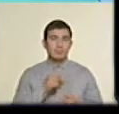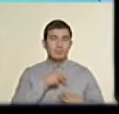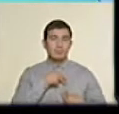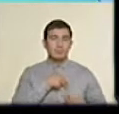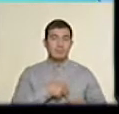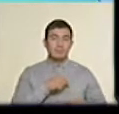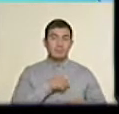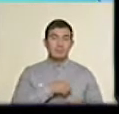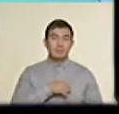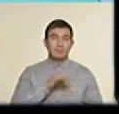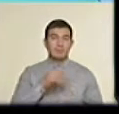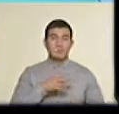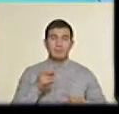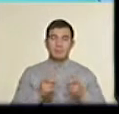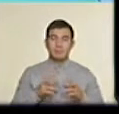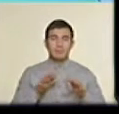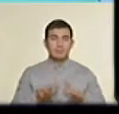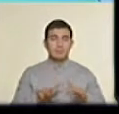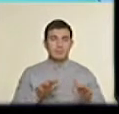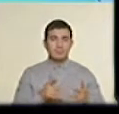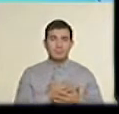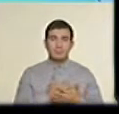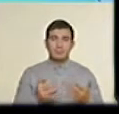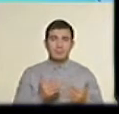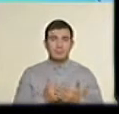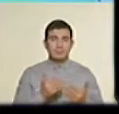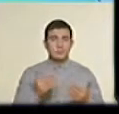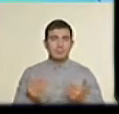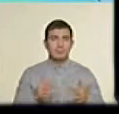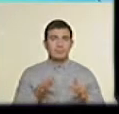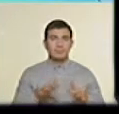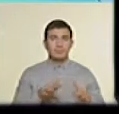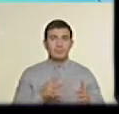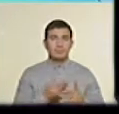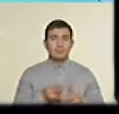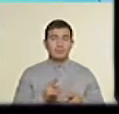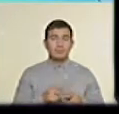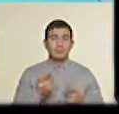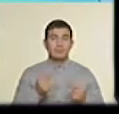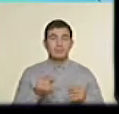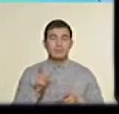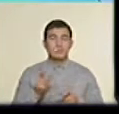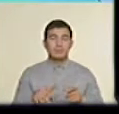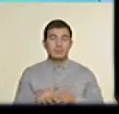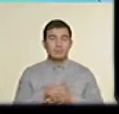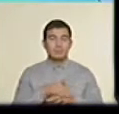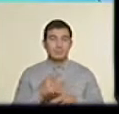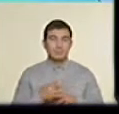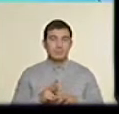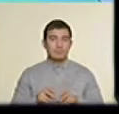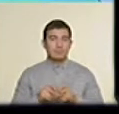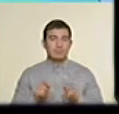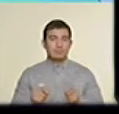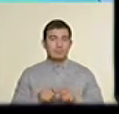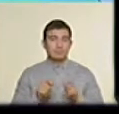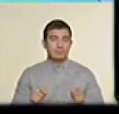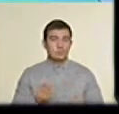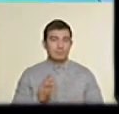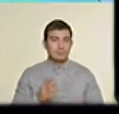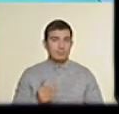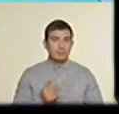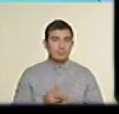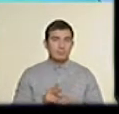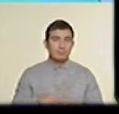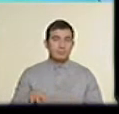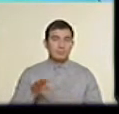sohalarini, korxona va muassasalarini aholi asosan qayerda gavjum bo'lsa, o'sha joyda barpo qilinadi. Ya'ni hamma